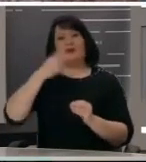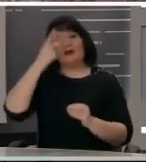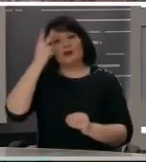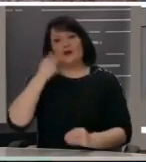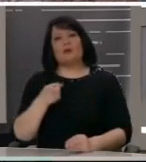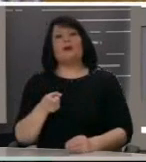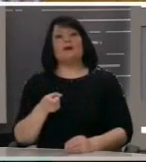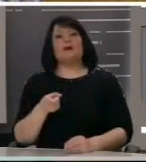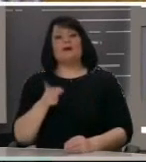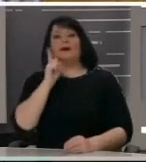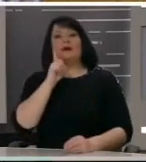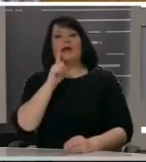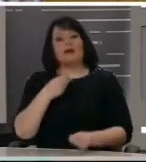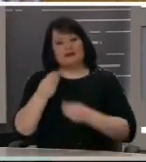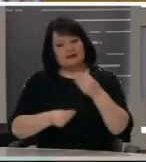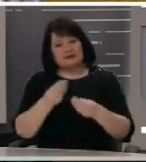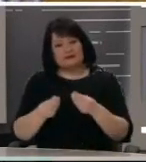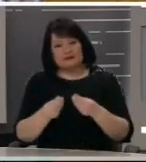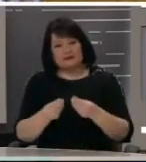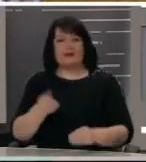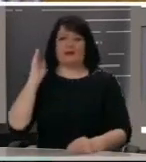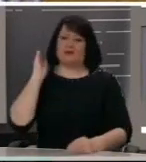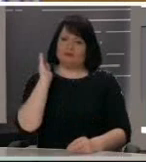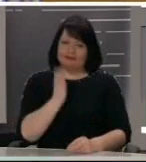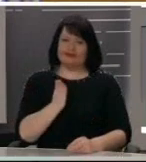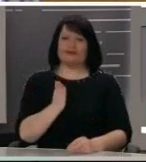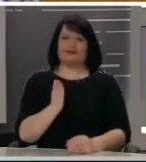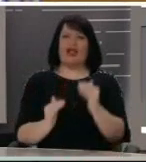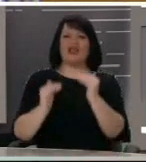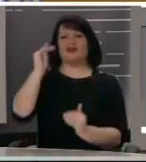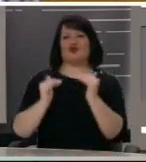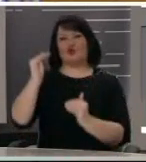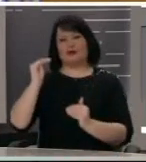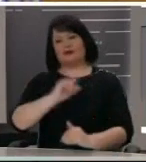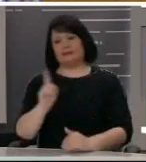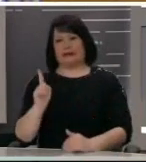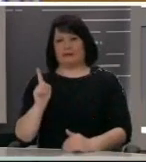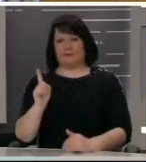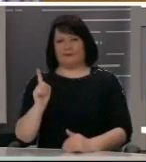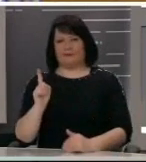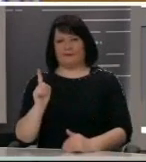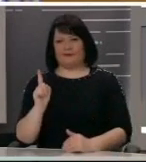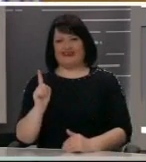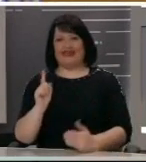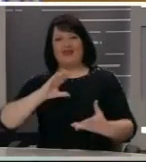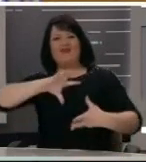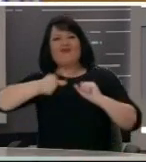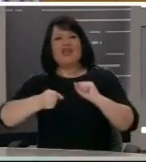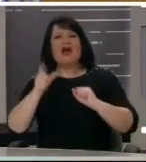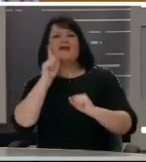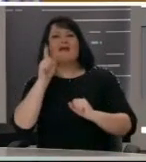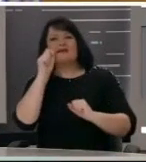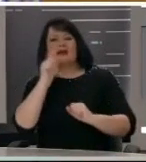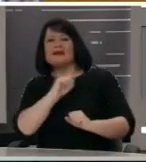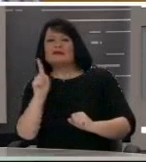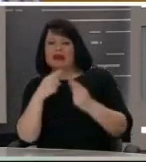των γυναικών και την καταπολέμηση βεβαίως των ανισοτήτων και της έμφυλης βίας. Στο